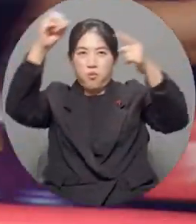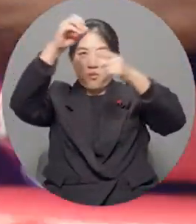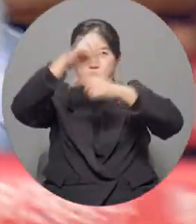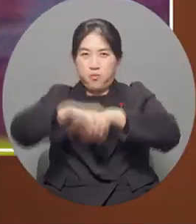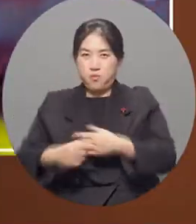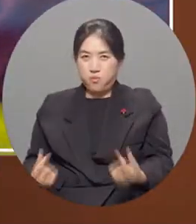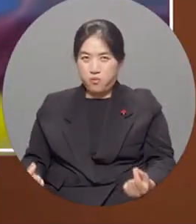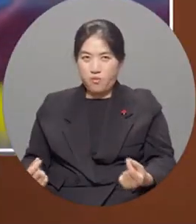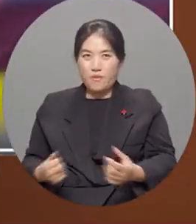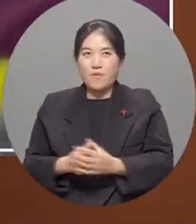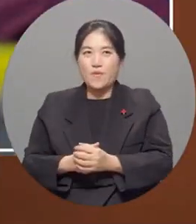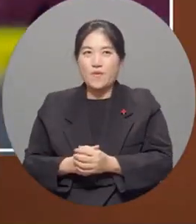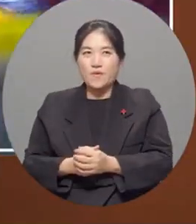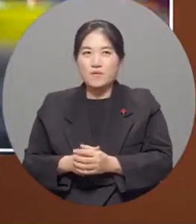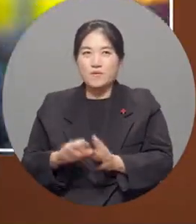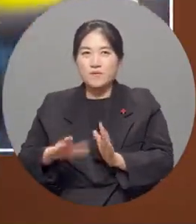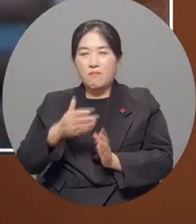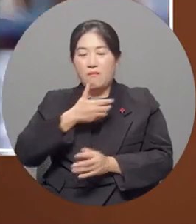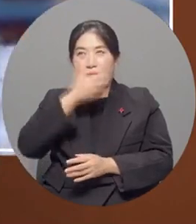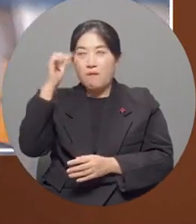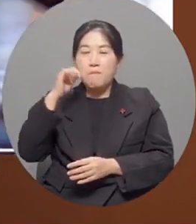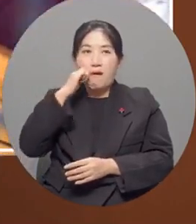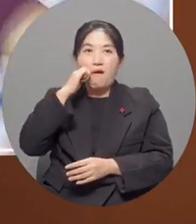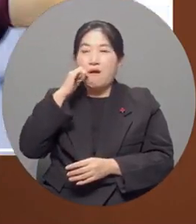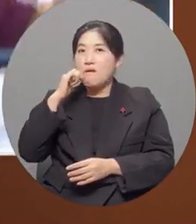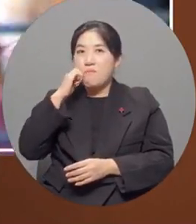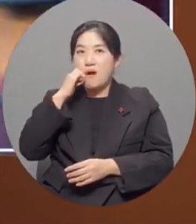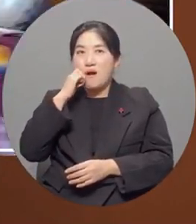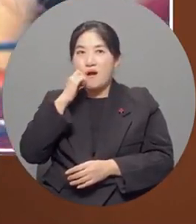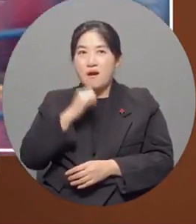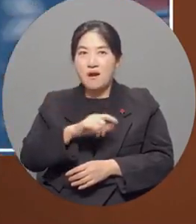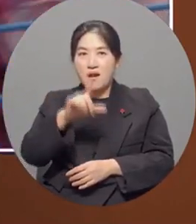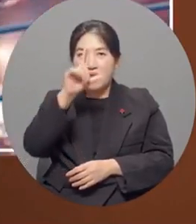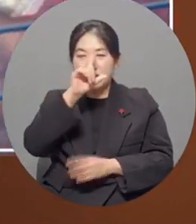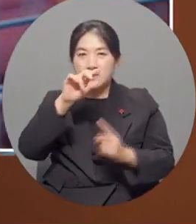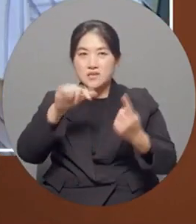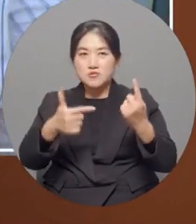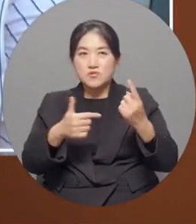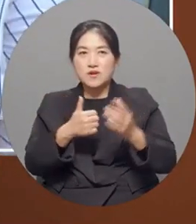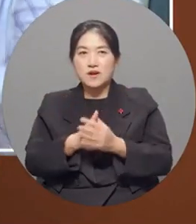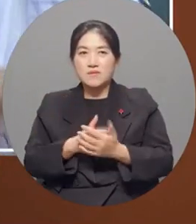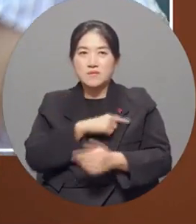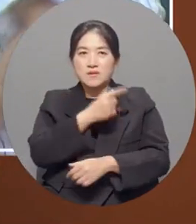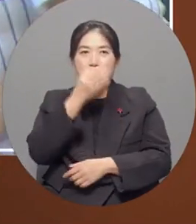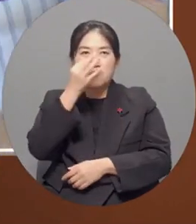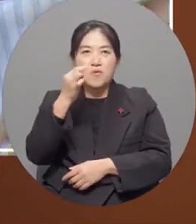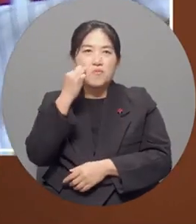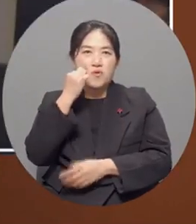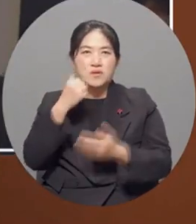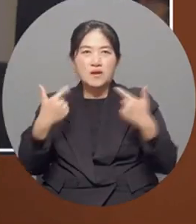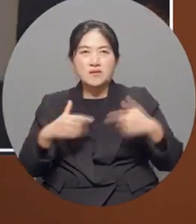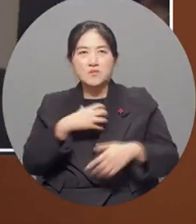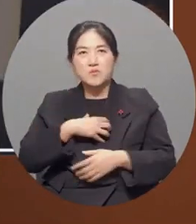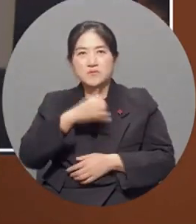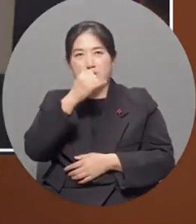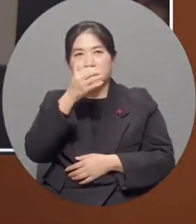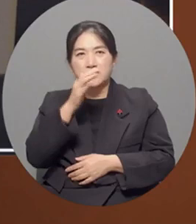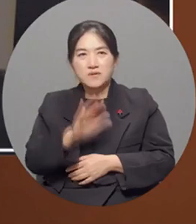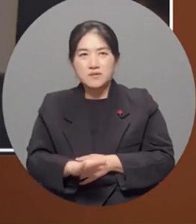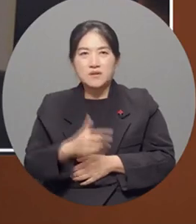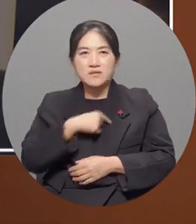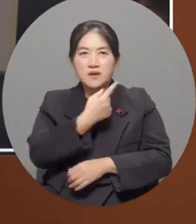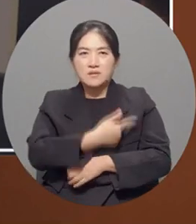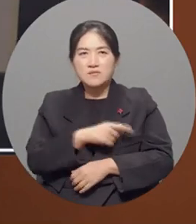시작이었습니다. 정말 그때는 꿈 같았죠. 1군에 가면 제 능력을 못 보여주는 것 같아서 항상 속상했고 제 능력도